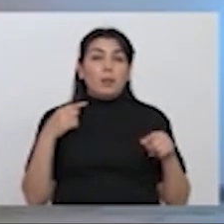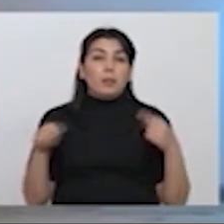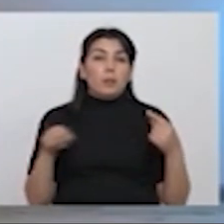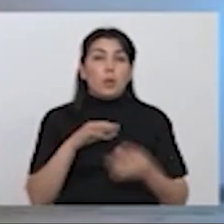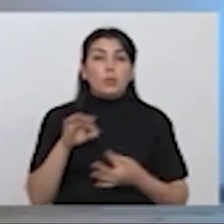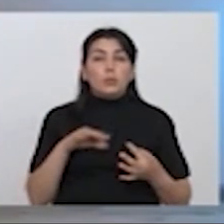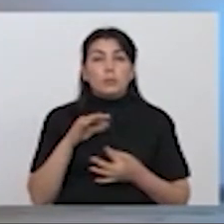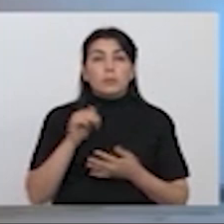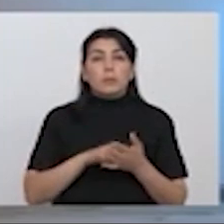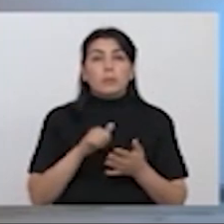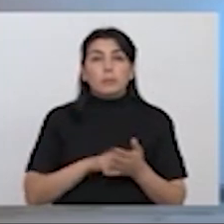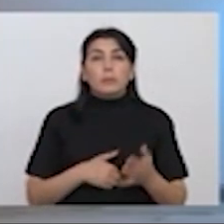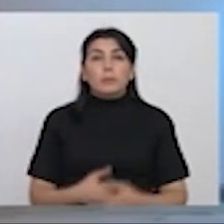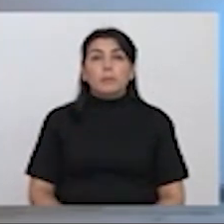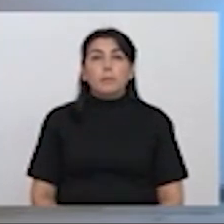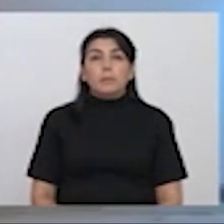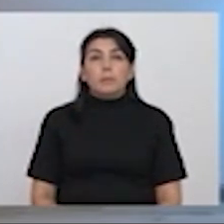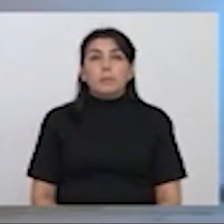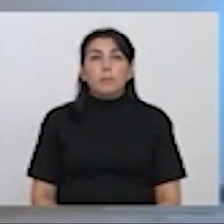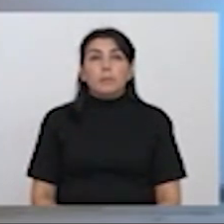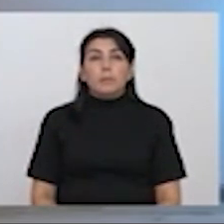ortishiga sababchi bo'ladi.